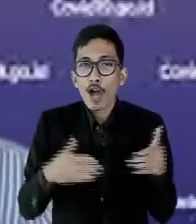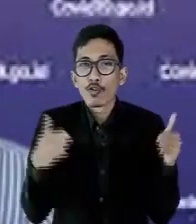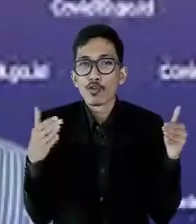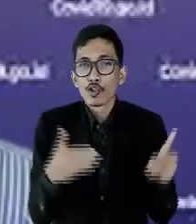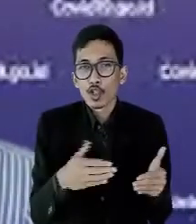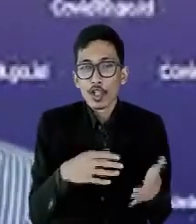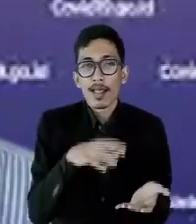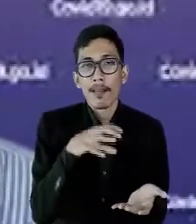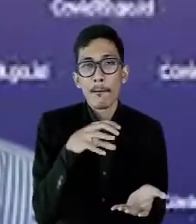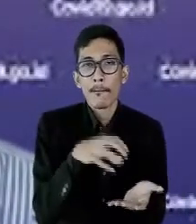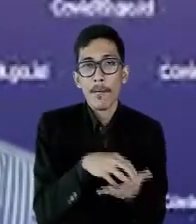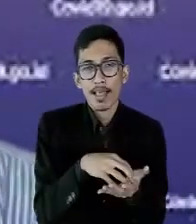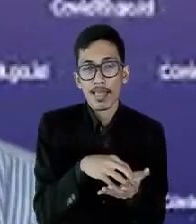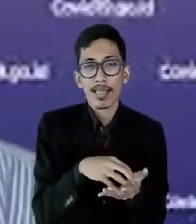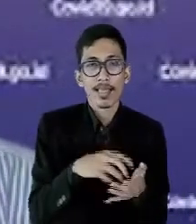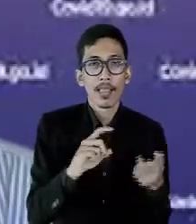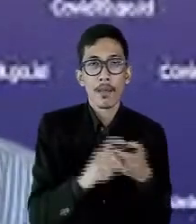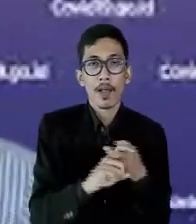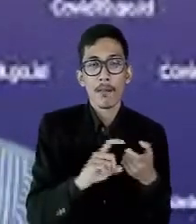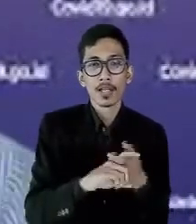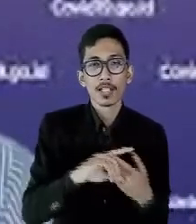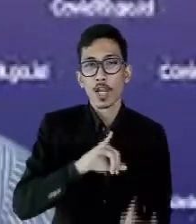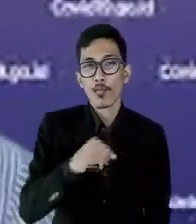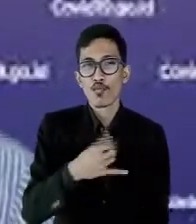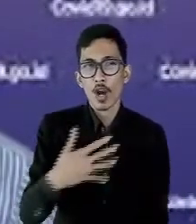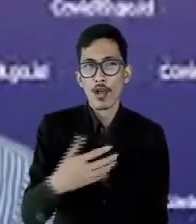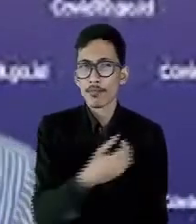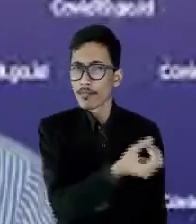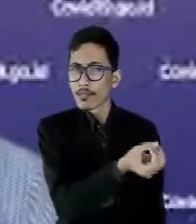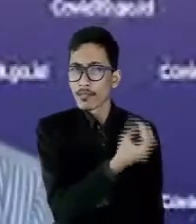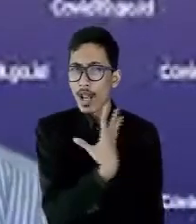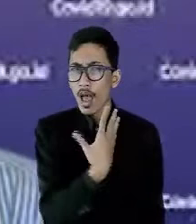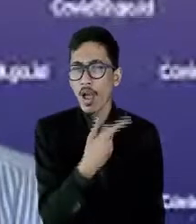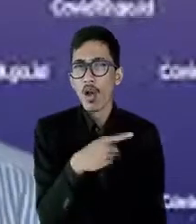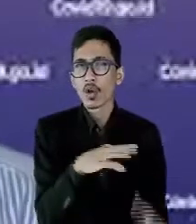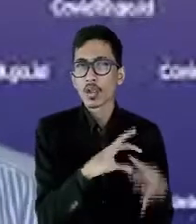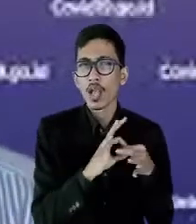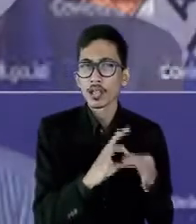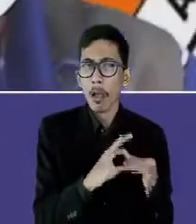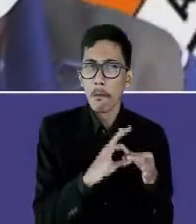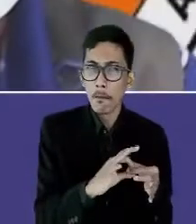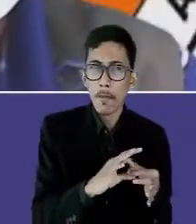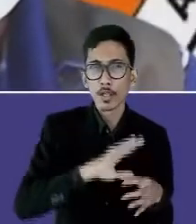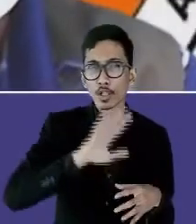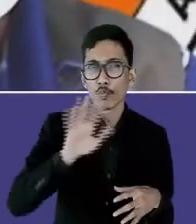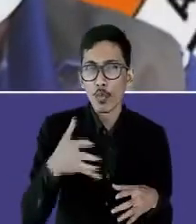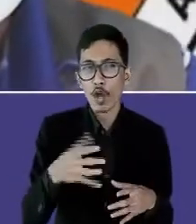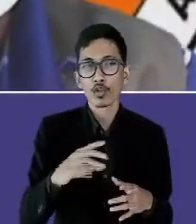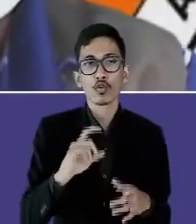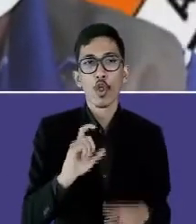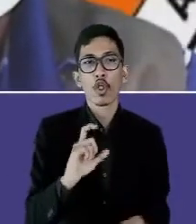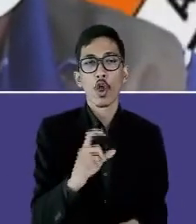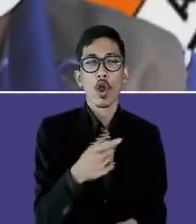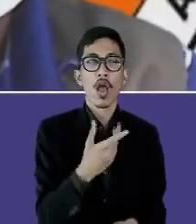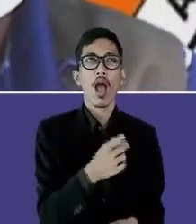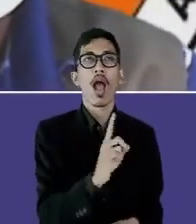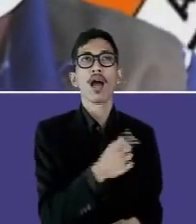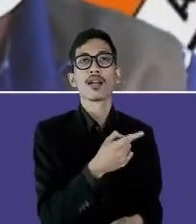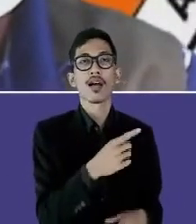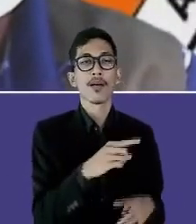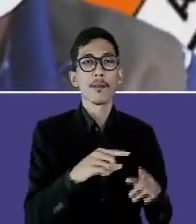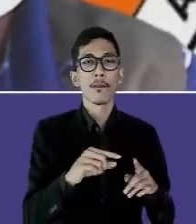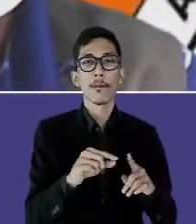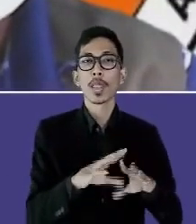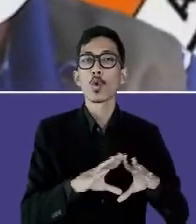teman-teman di Kabupaten Jayapura ini tadi dikatakan bekerjasama dengan seluruh komponen. Ya tentu saja dengan Satgas Prokespon ya,